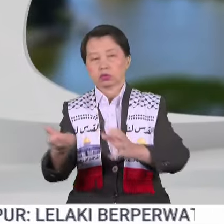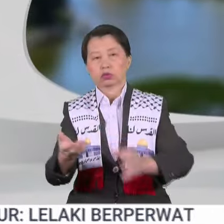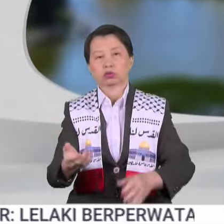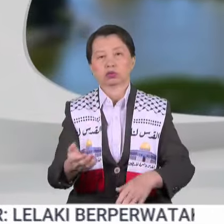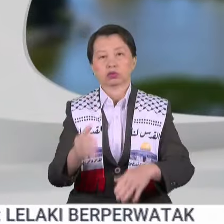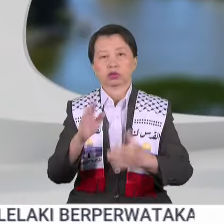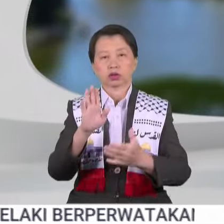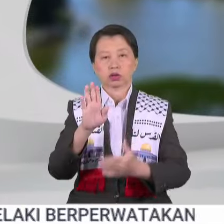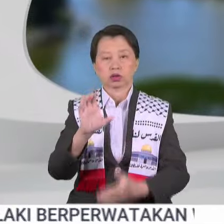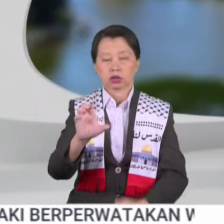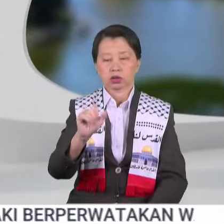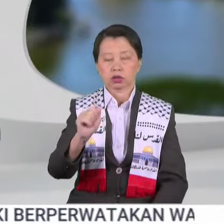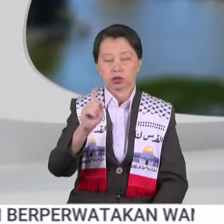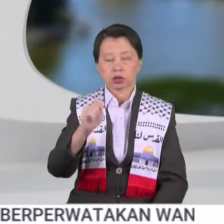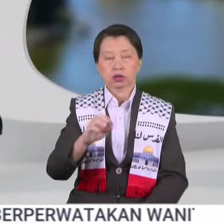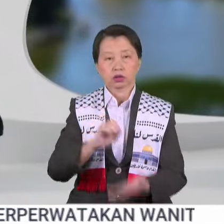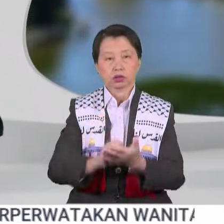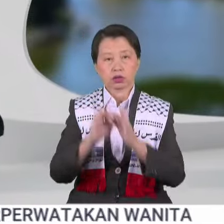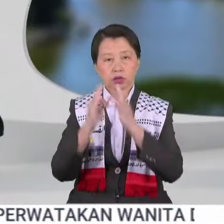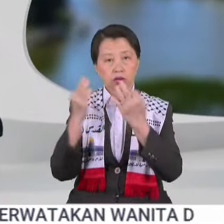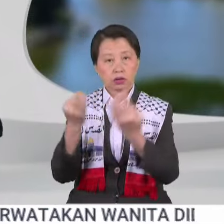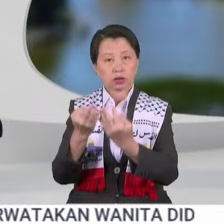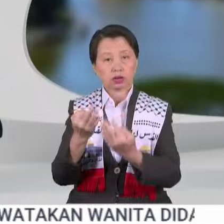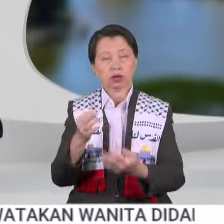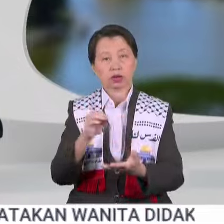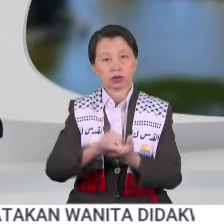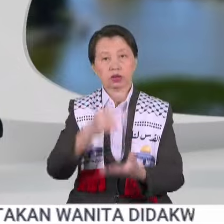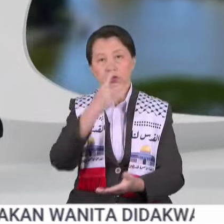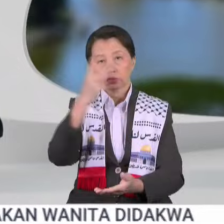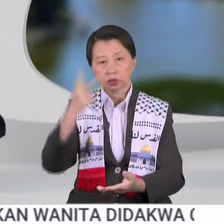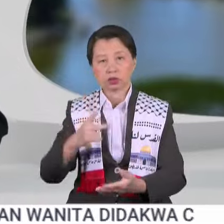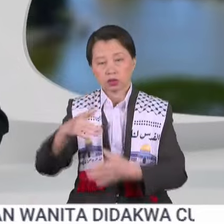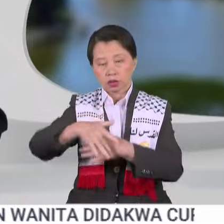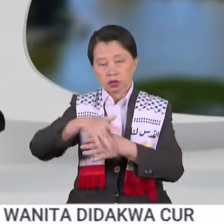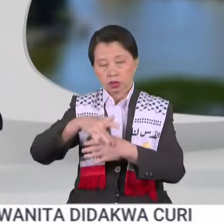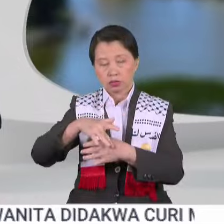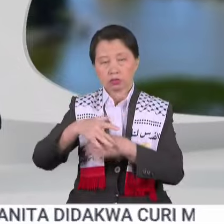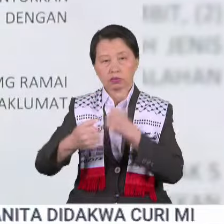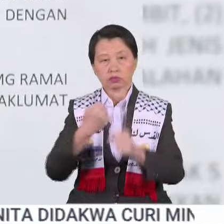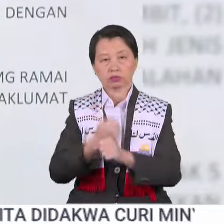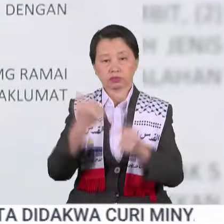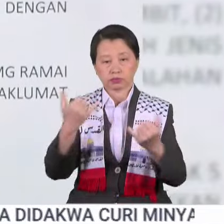keluarga mangsa di sekitar daerah Kuching sejak awal Januari tahun ini.